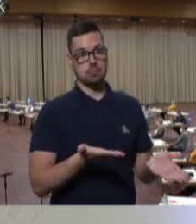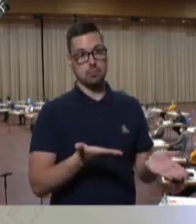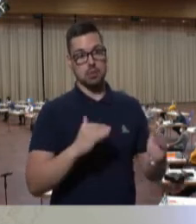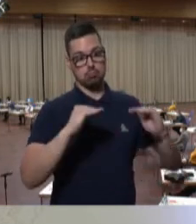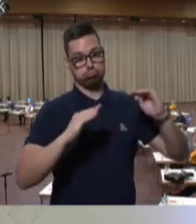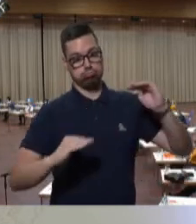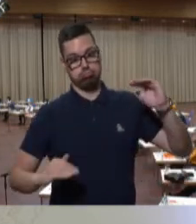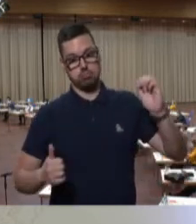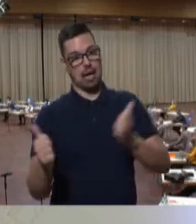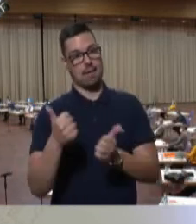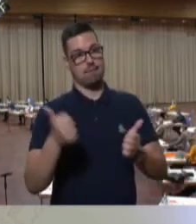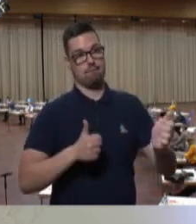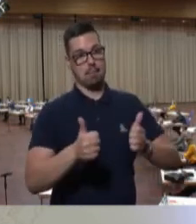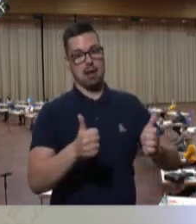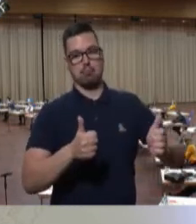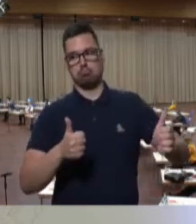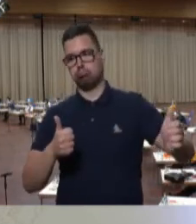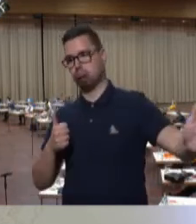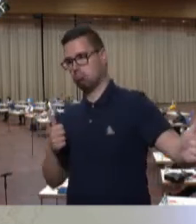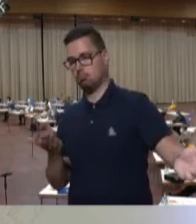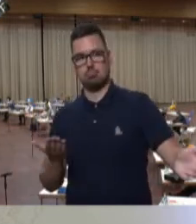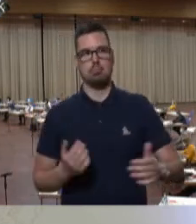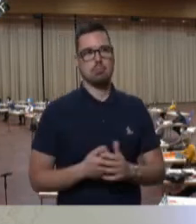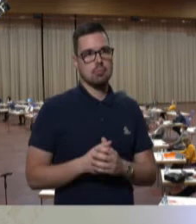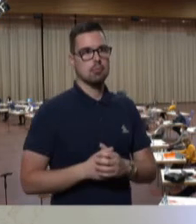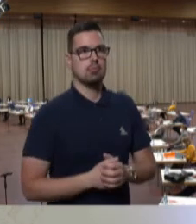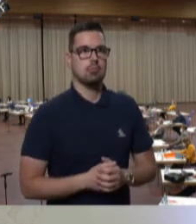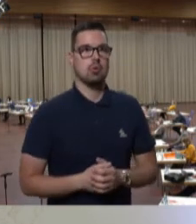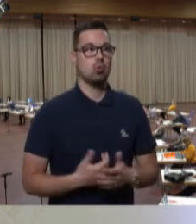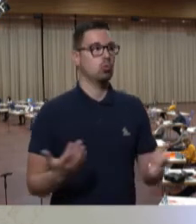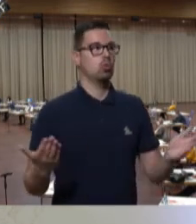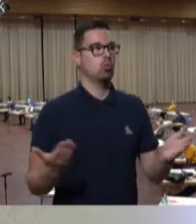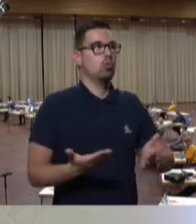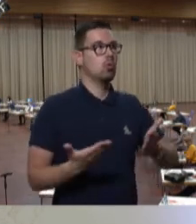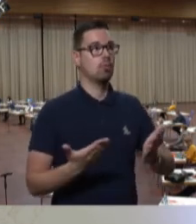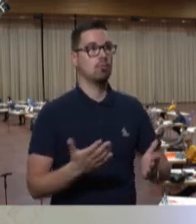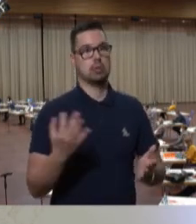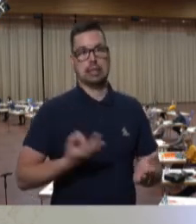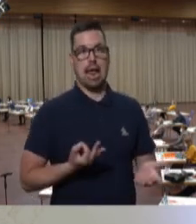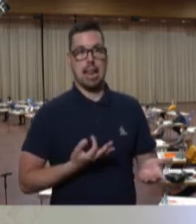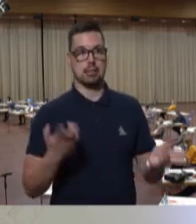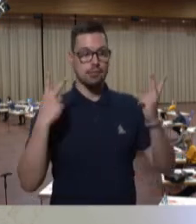Wohlstand, Wettbewerbsfähigkeit und Arbeitsplätze. Und wo gilt das mehr als im Saarland?